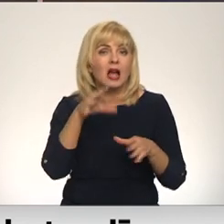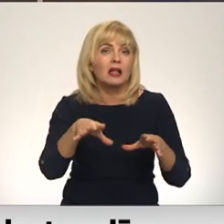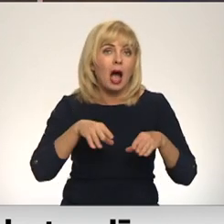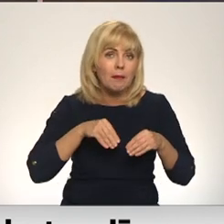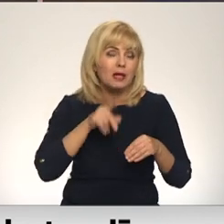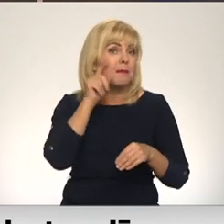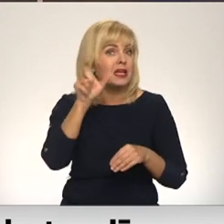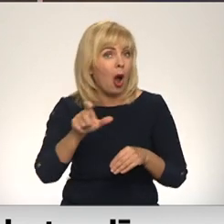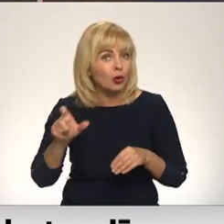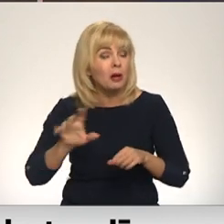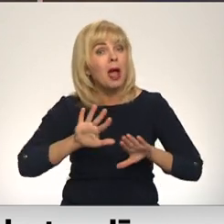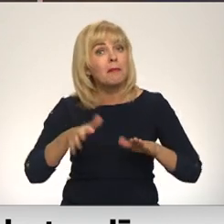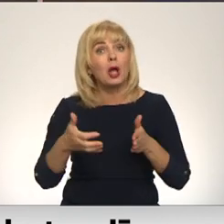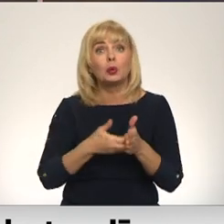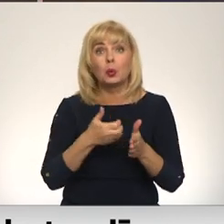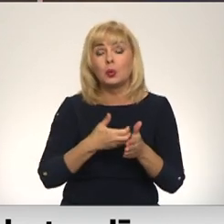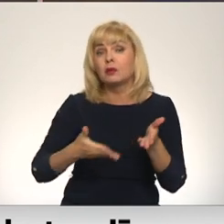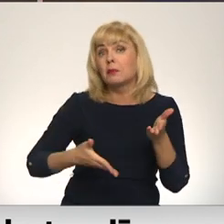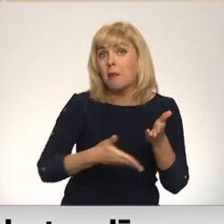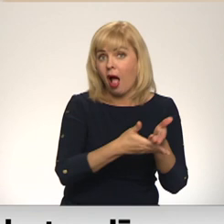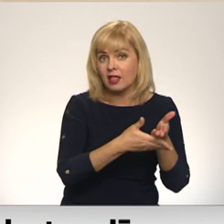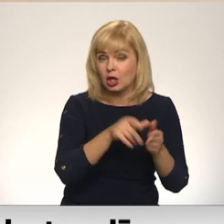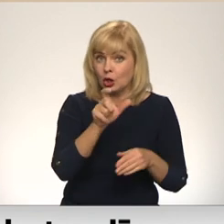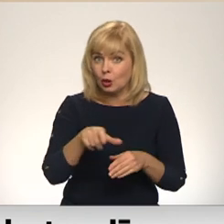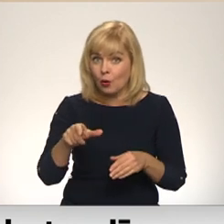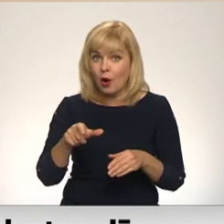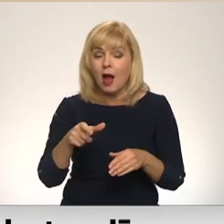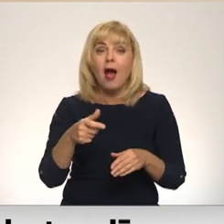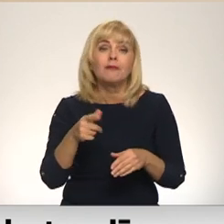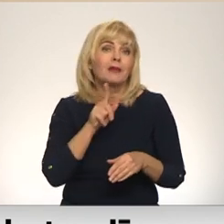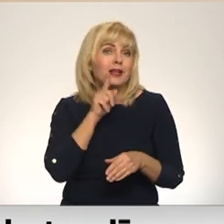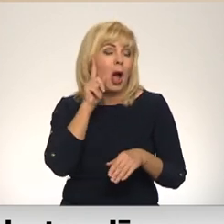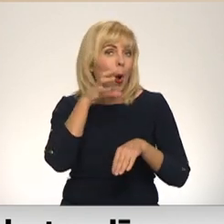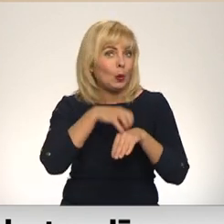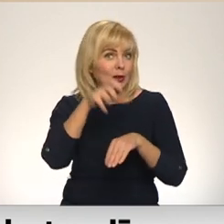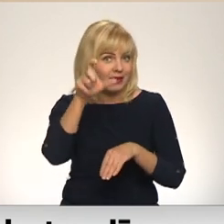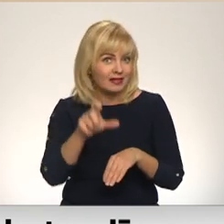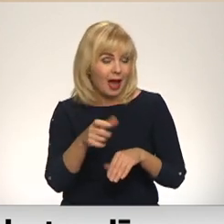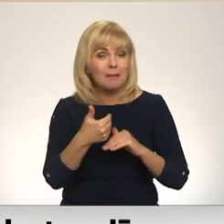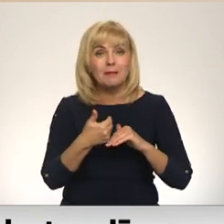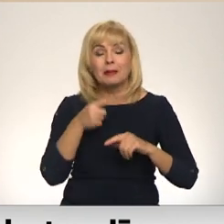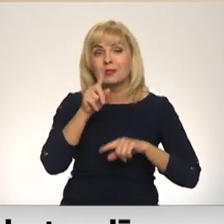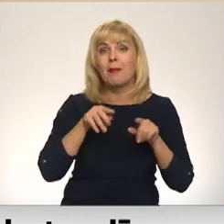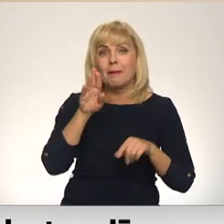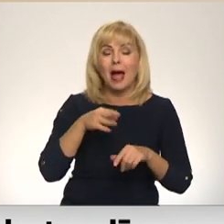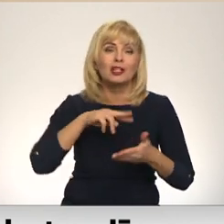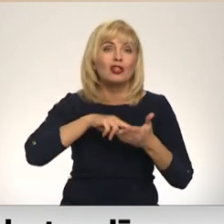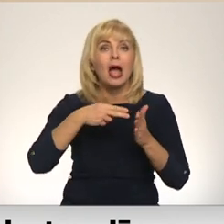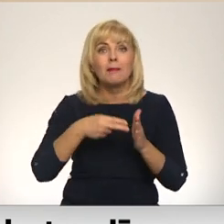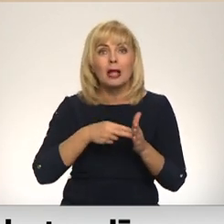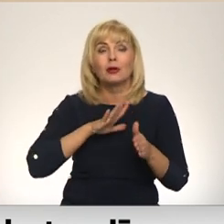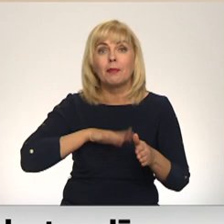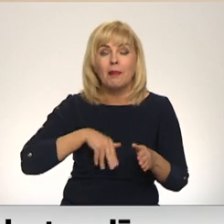jaunajiem ir, bet trūkst palīgu. Jaunā daktere Elīna Kapteine vēl pirms pāris mēnešiem plānoja, ka